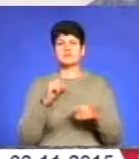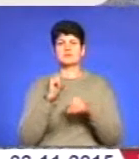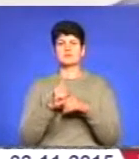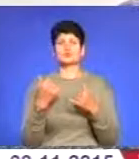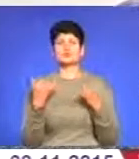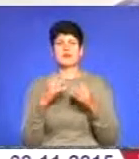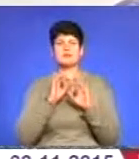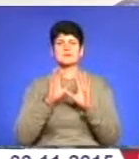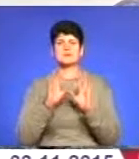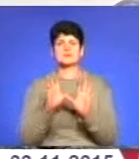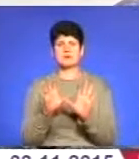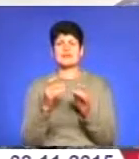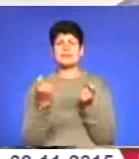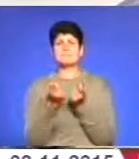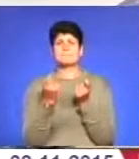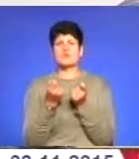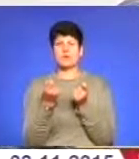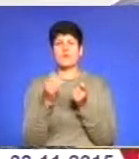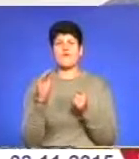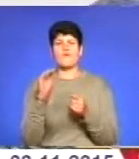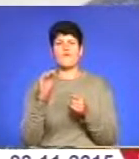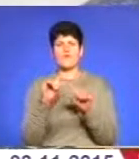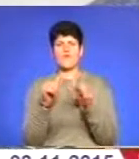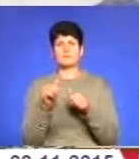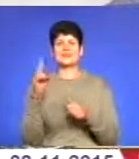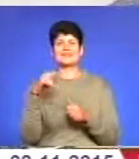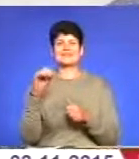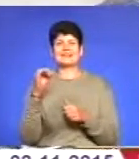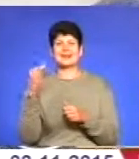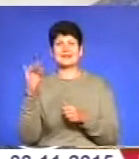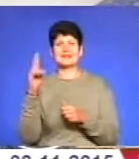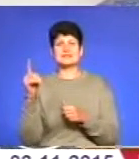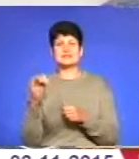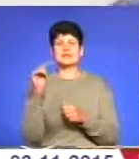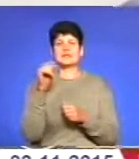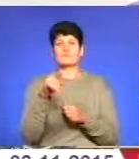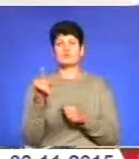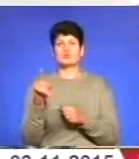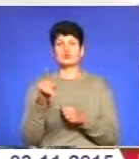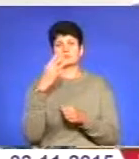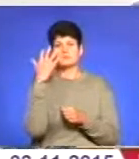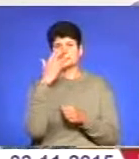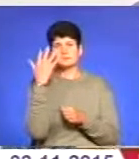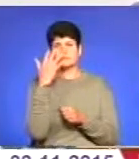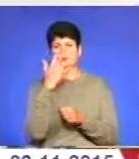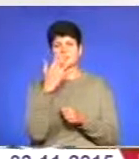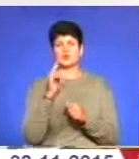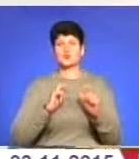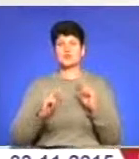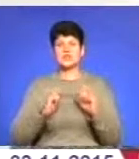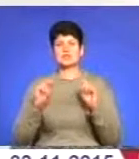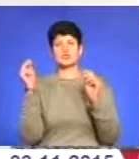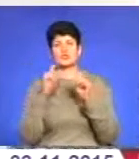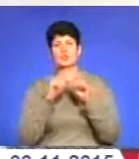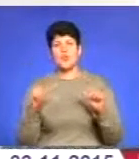розказати немного о форматі DAISY. Це формат, який використовується для того, щоб незрячі студенти,